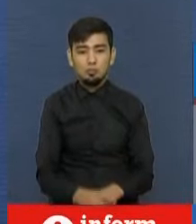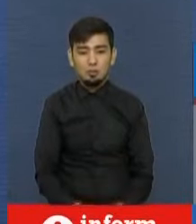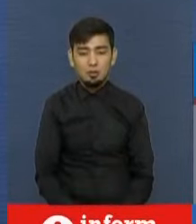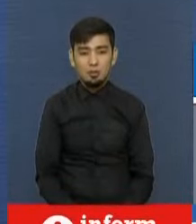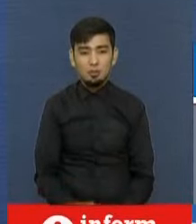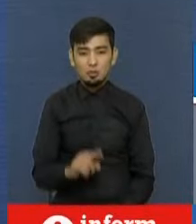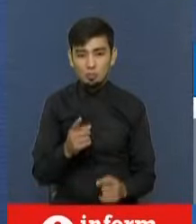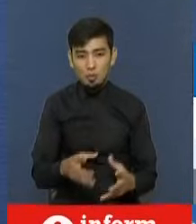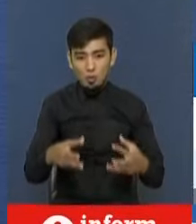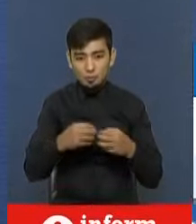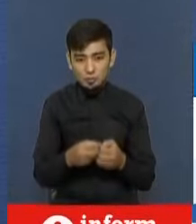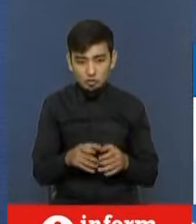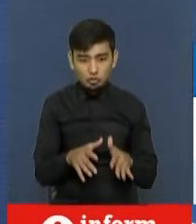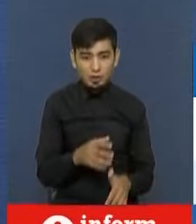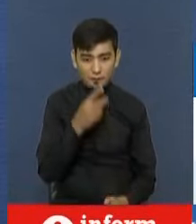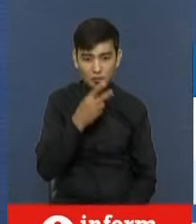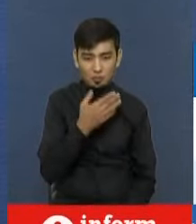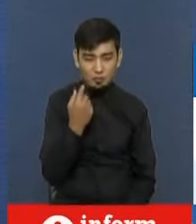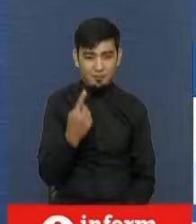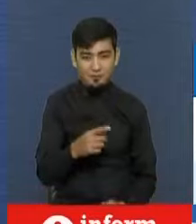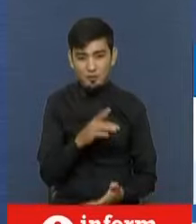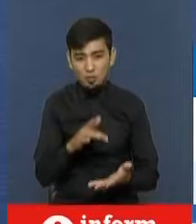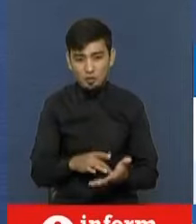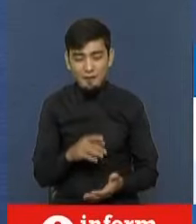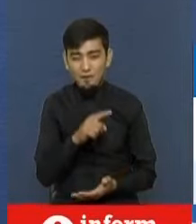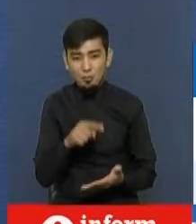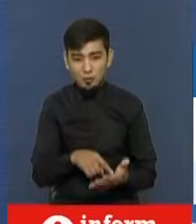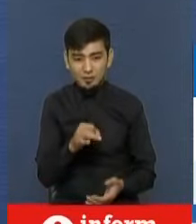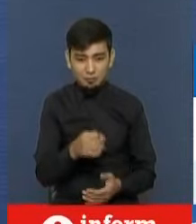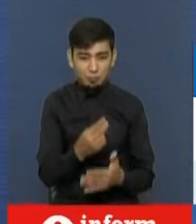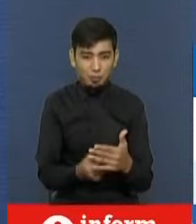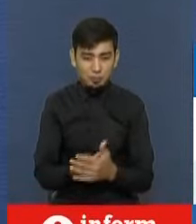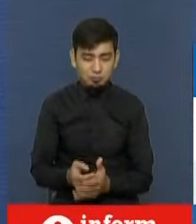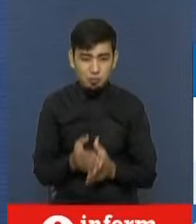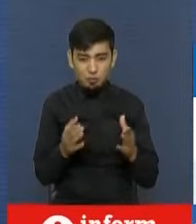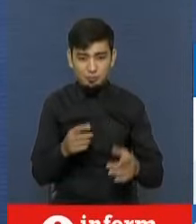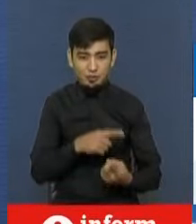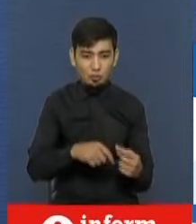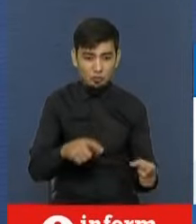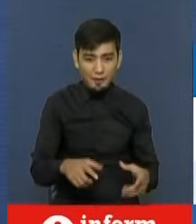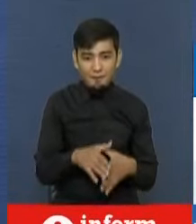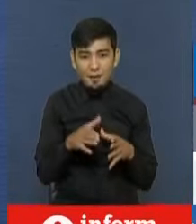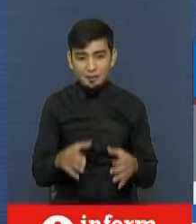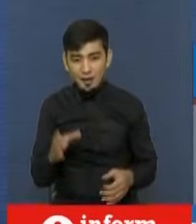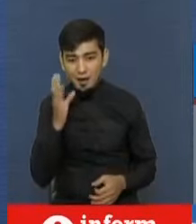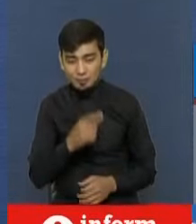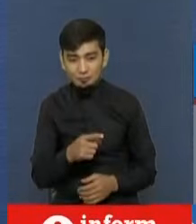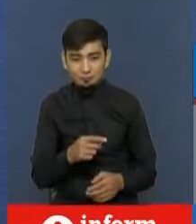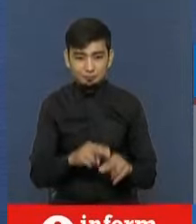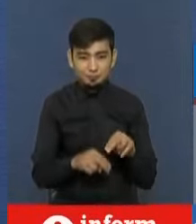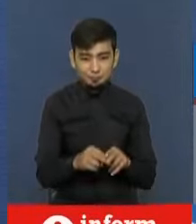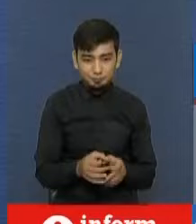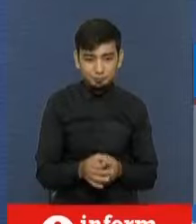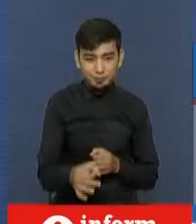Не видно общего решения ни в одном вопросе. Везде в проигрыше предприниматели. К примеру, власти могли бы построить сквер за